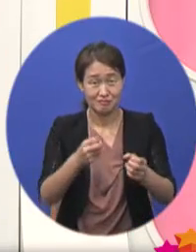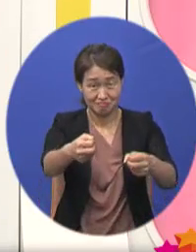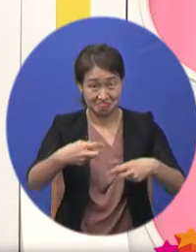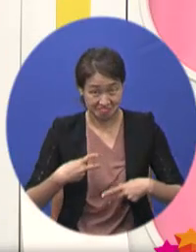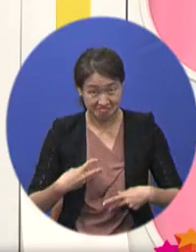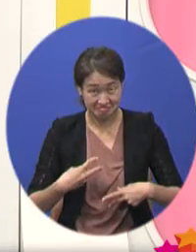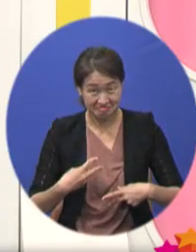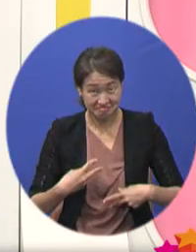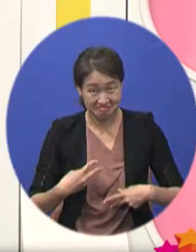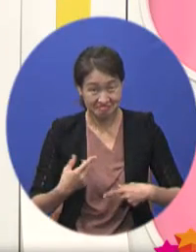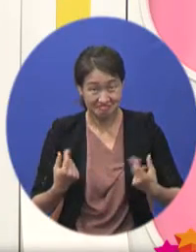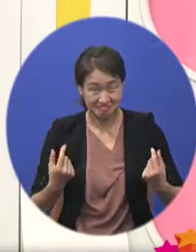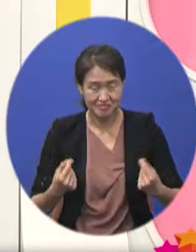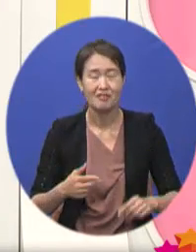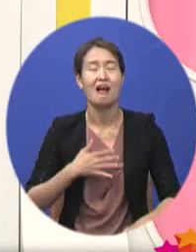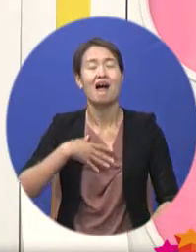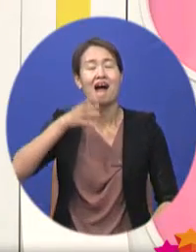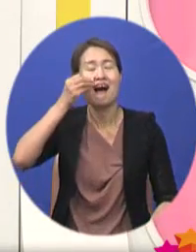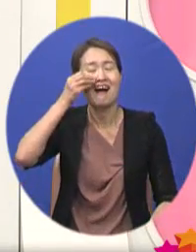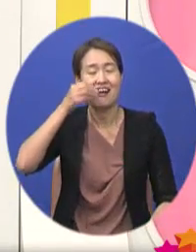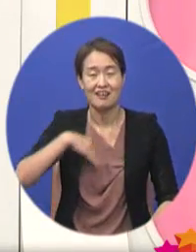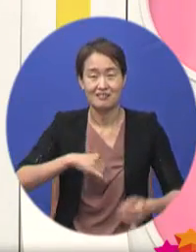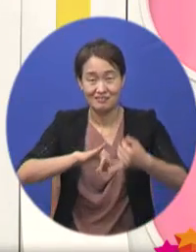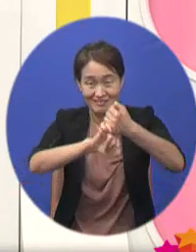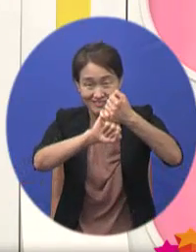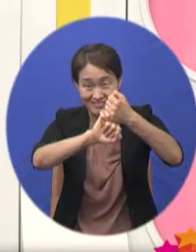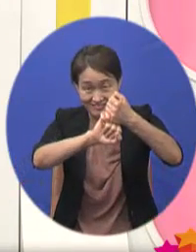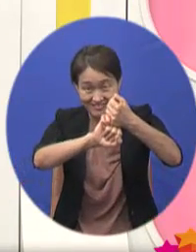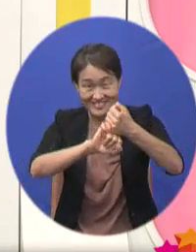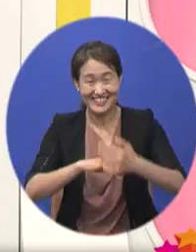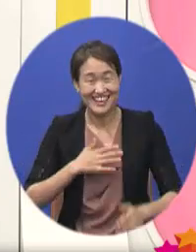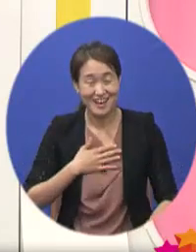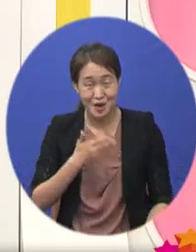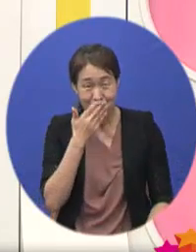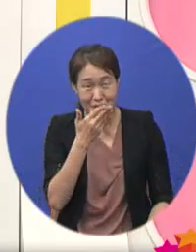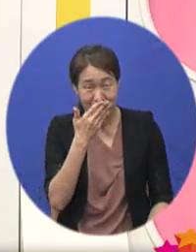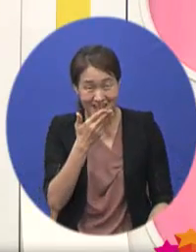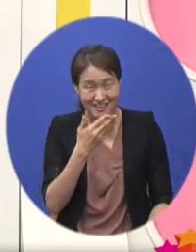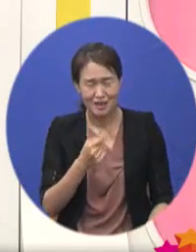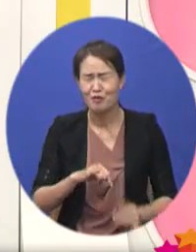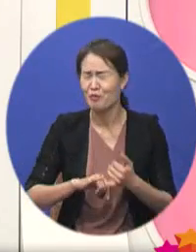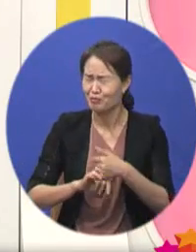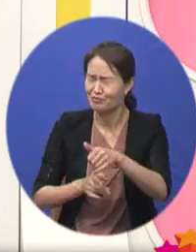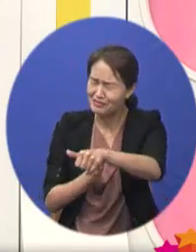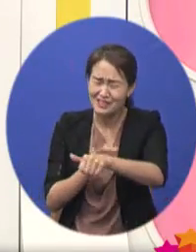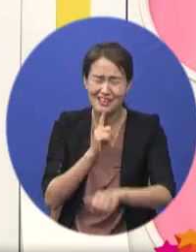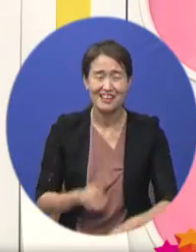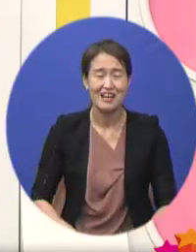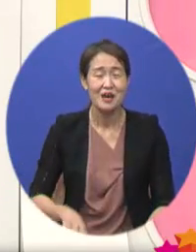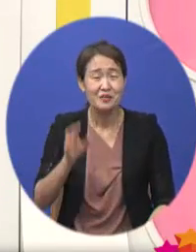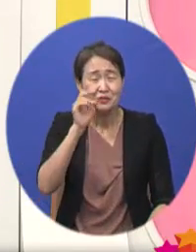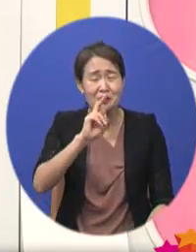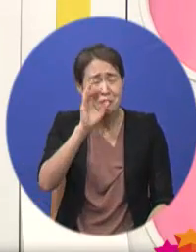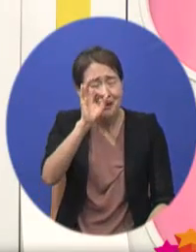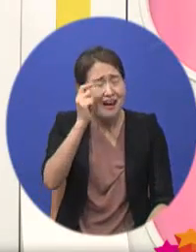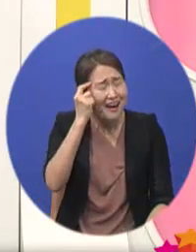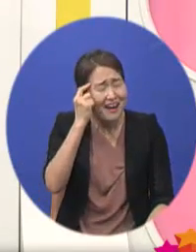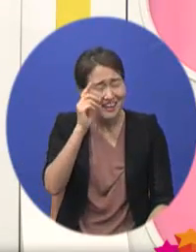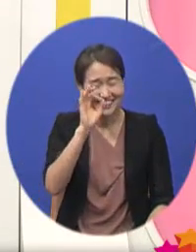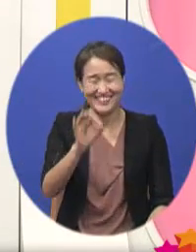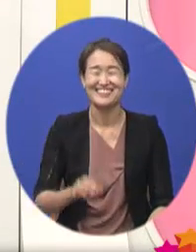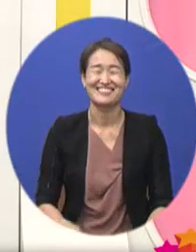통해서요? 네. 알았어요. 약속 꼭 지키신 거 보십시오. 할 수 있는 약속만 네. 하세요. 좀. 네. 이제 노래 들어보고 일단 생각해봅시다.